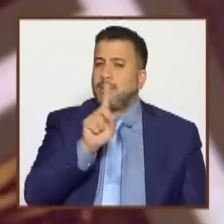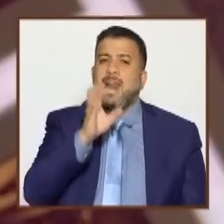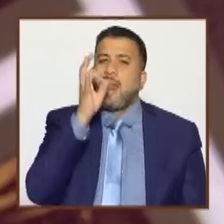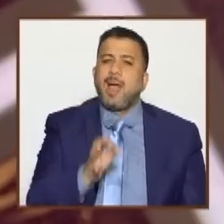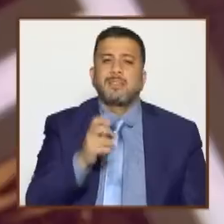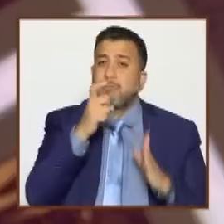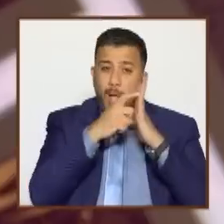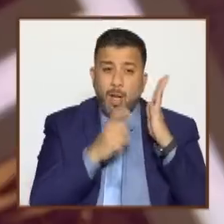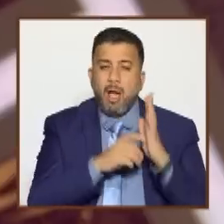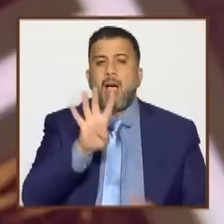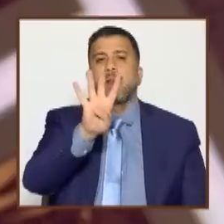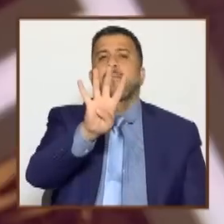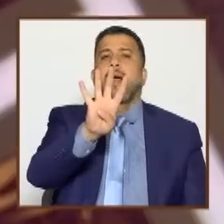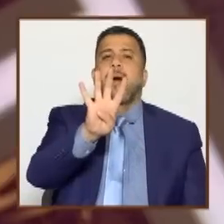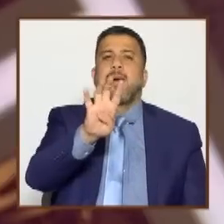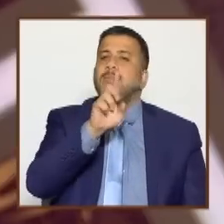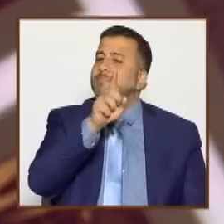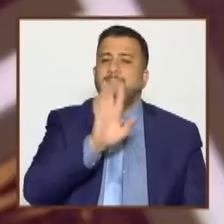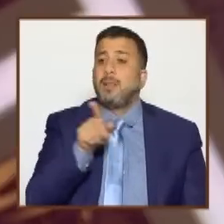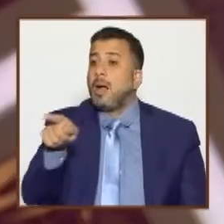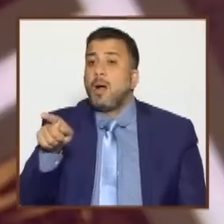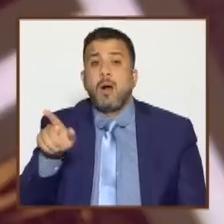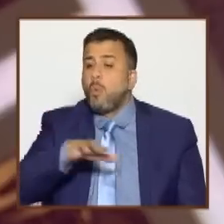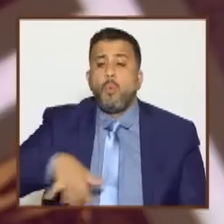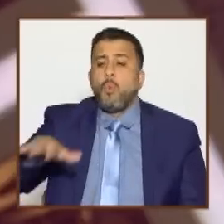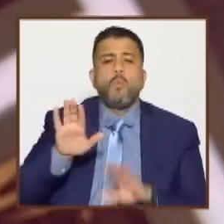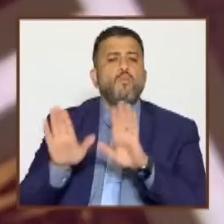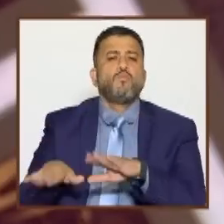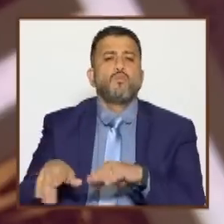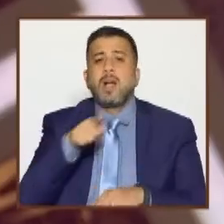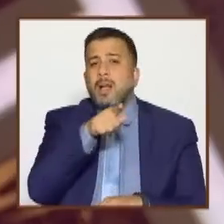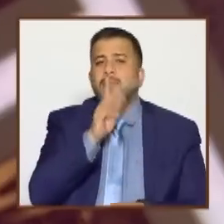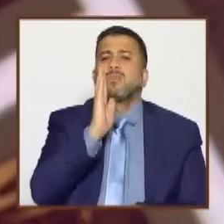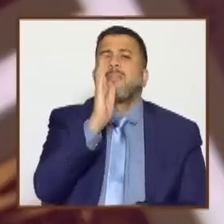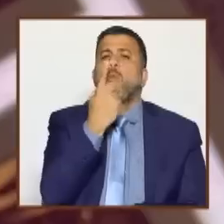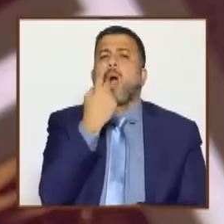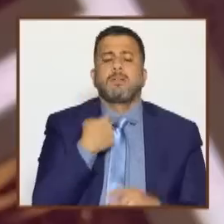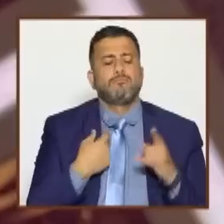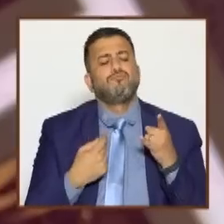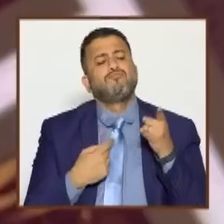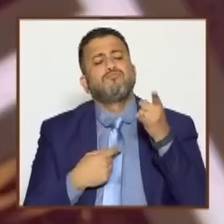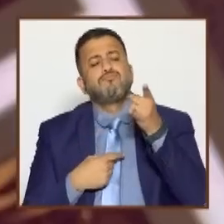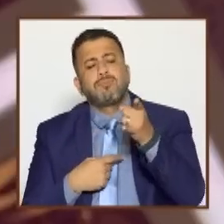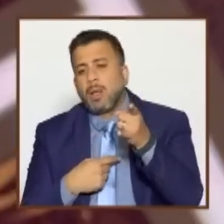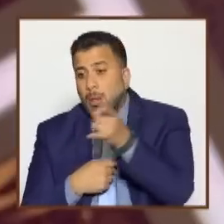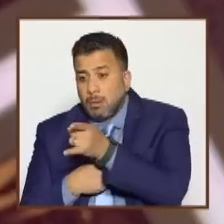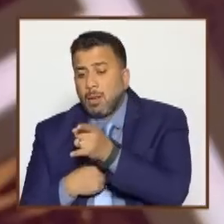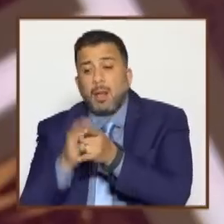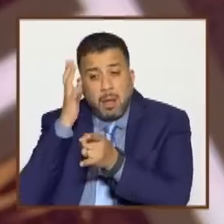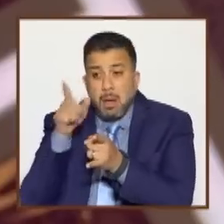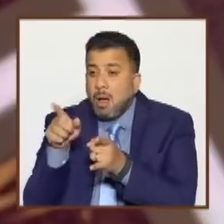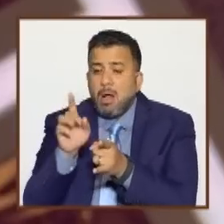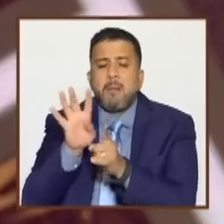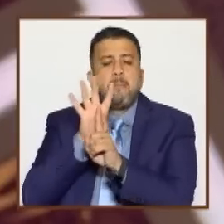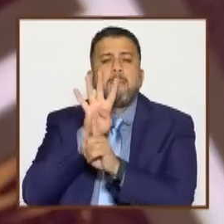أتم، المسافر إذا صلى خلف مقيم أتم. بارك الله فيك. وإن كان الإجماع المحكي عنه الذي